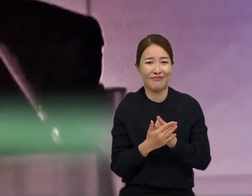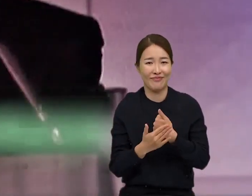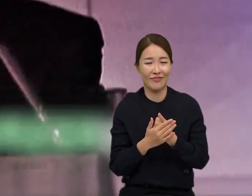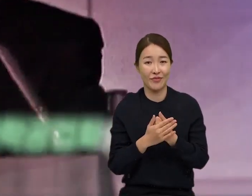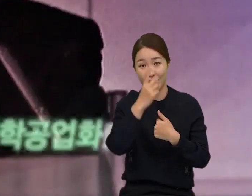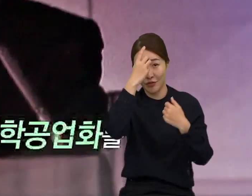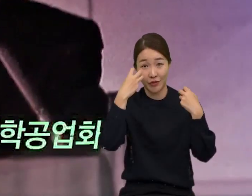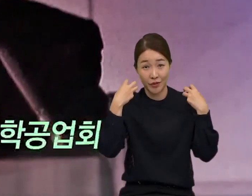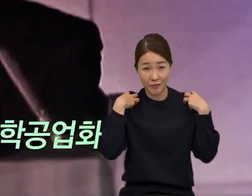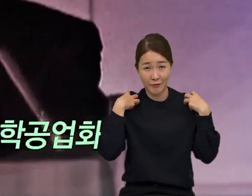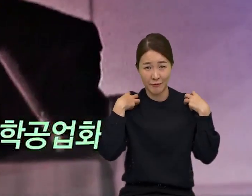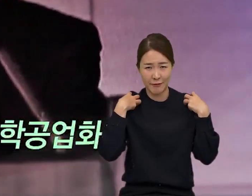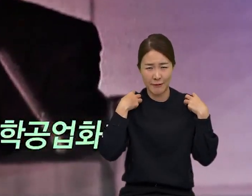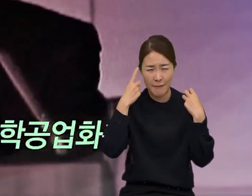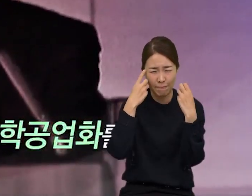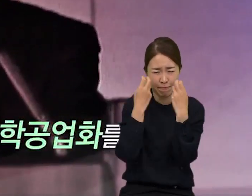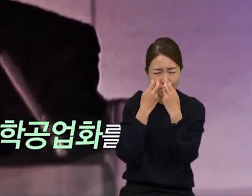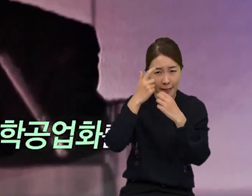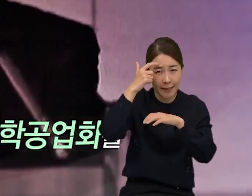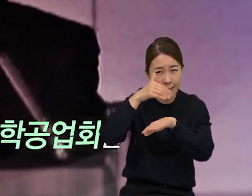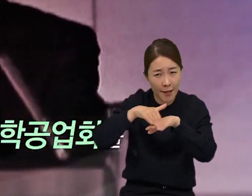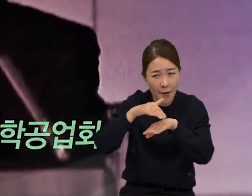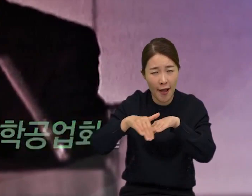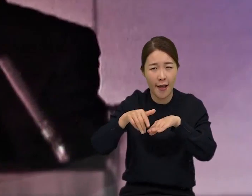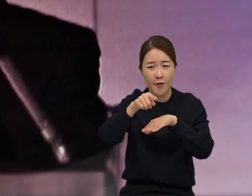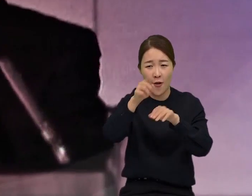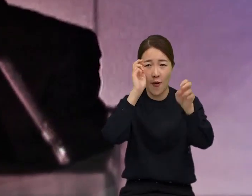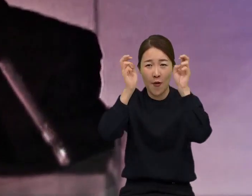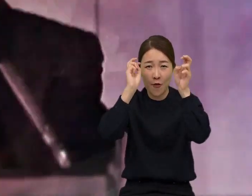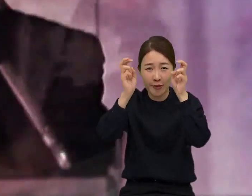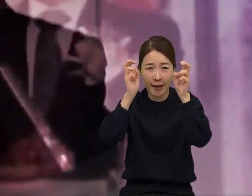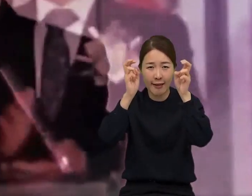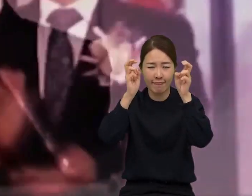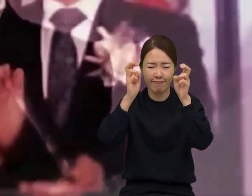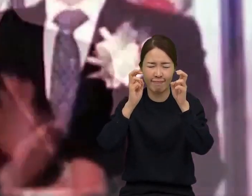정부는 체계적인 계획으로 중화학 공업화를 선도했고